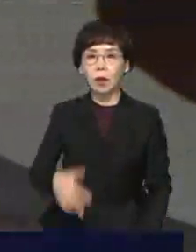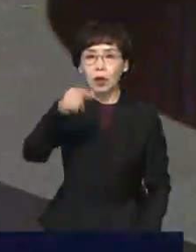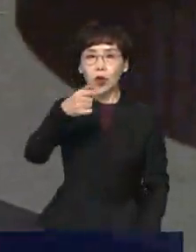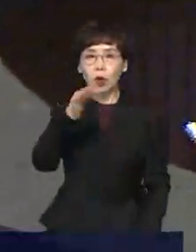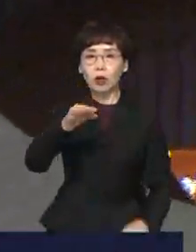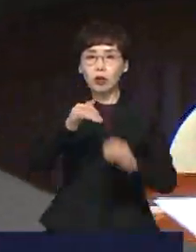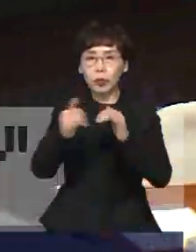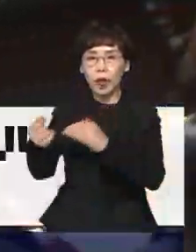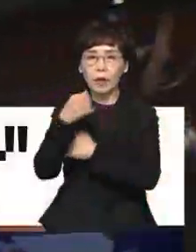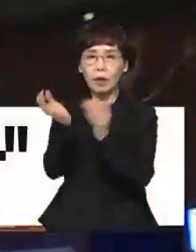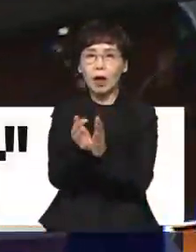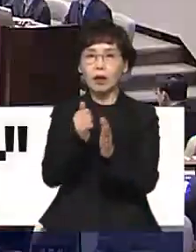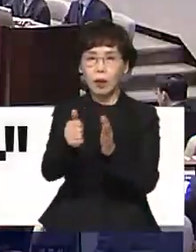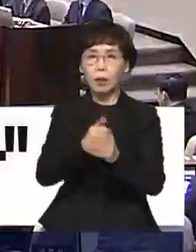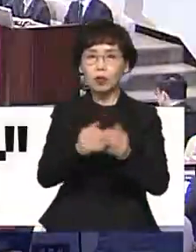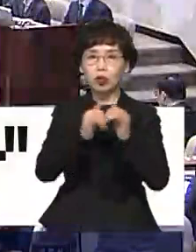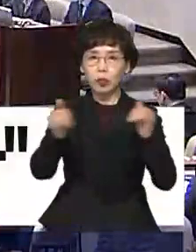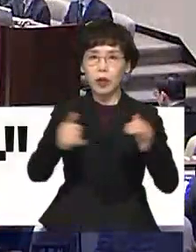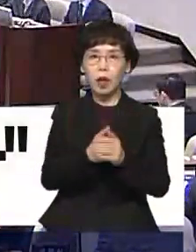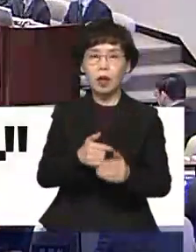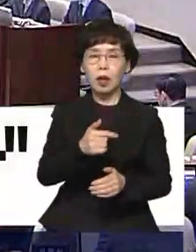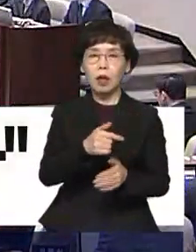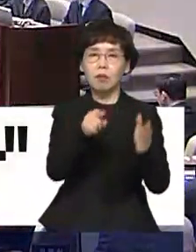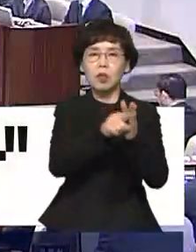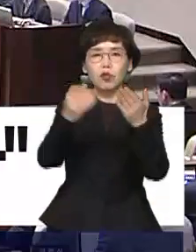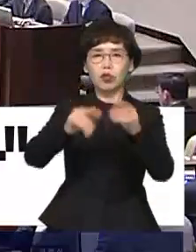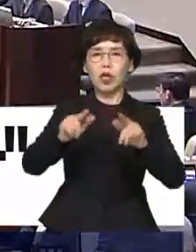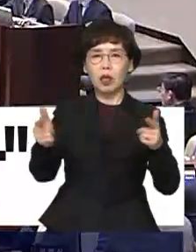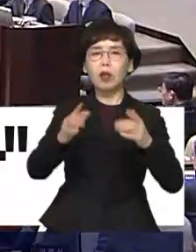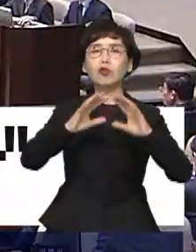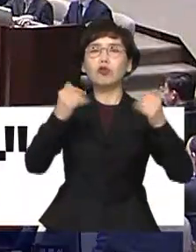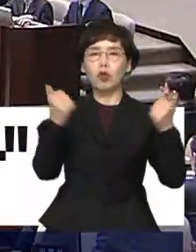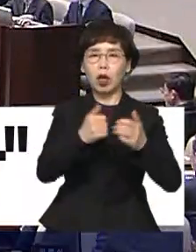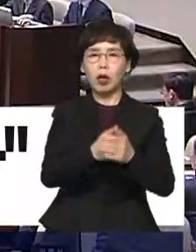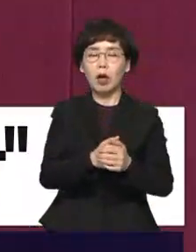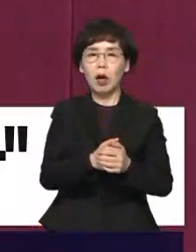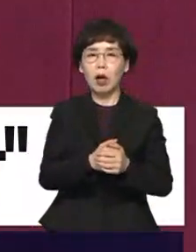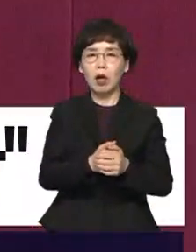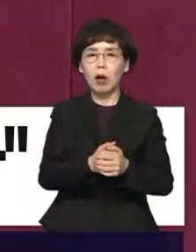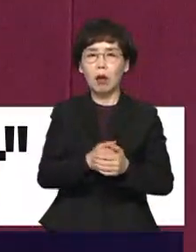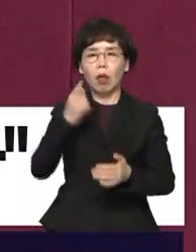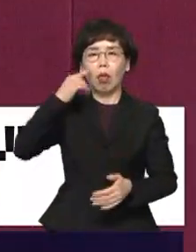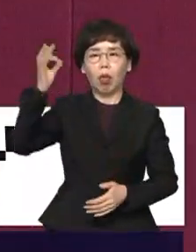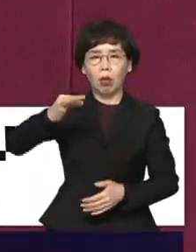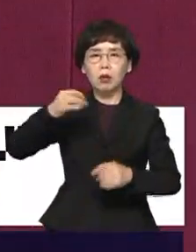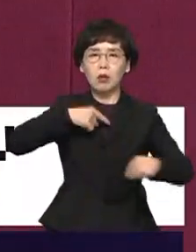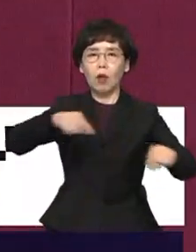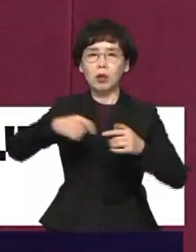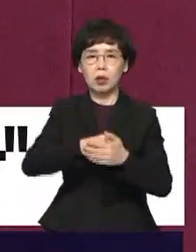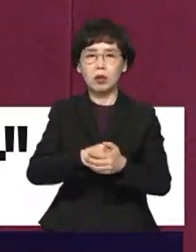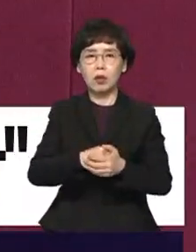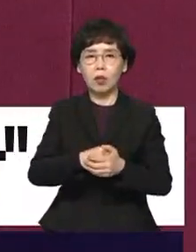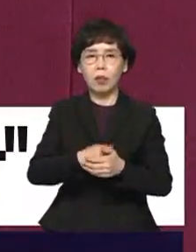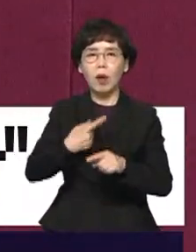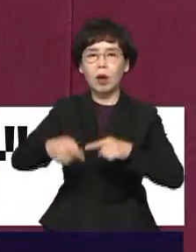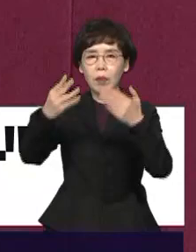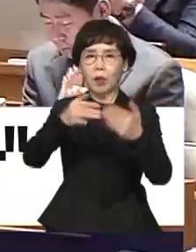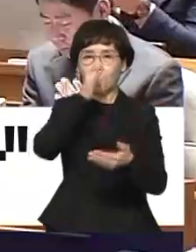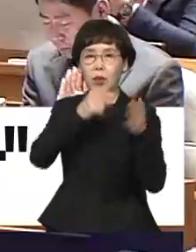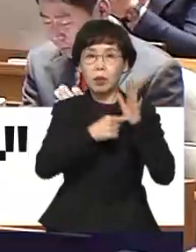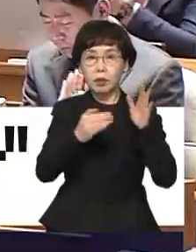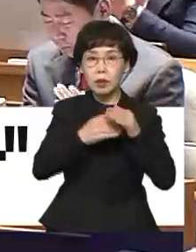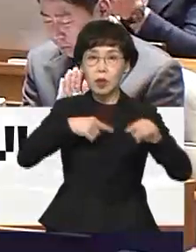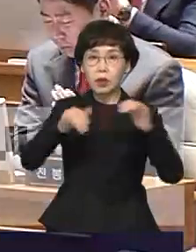주호영 국민의힘 원내대표는 국민의 큰 불신에 국회가 여전히 사류 정치를 벗어나지 못하고 있다고 지적했습니다.